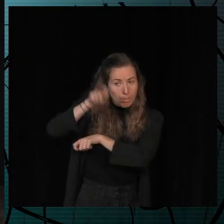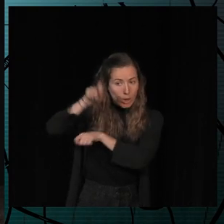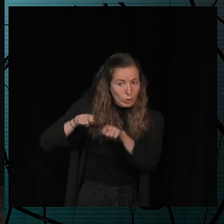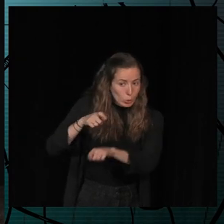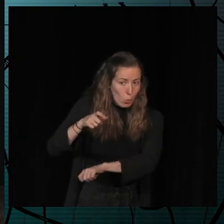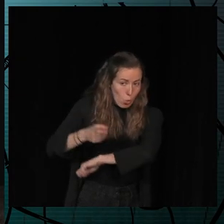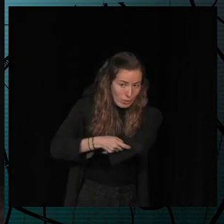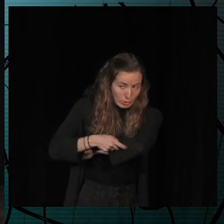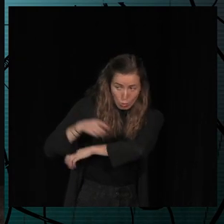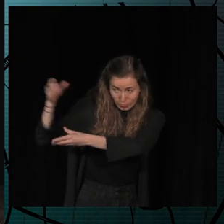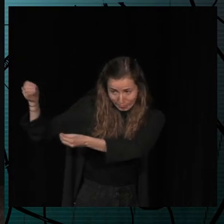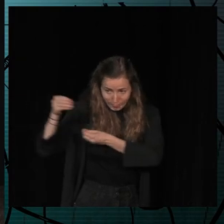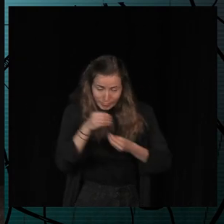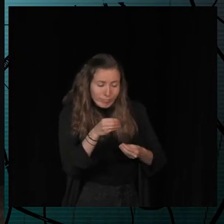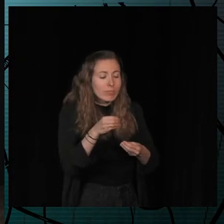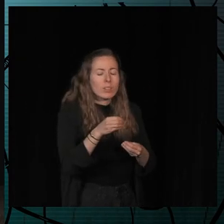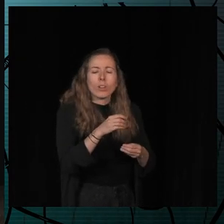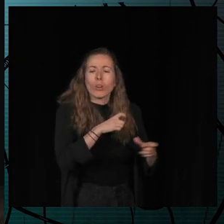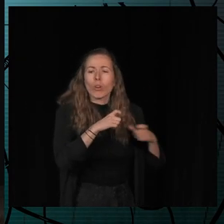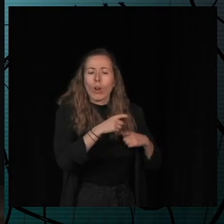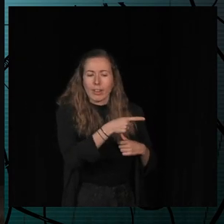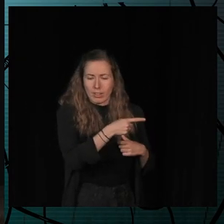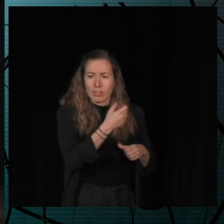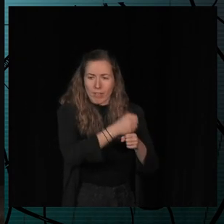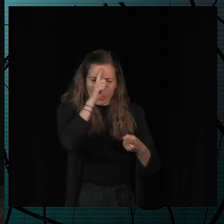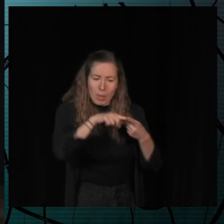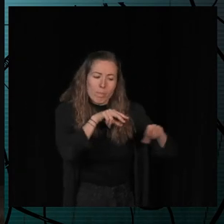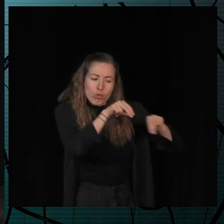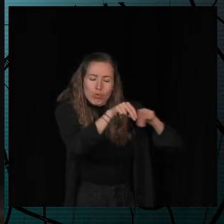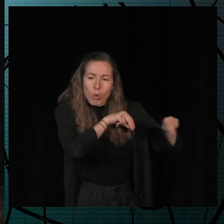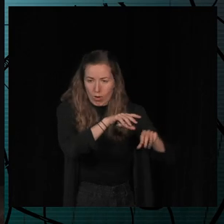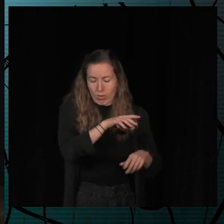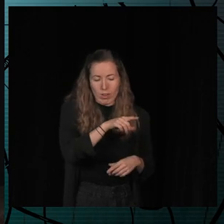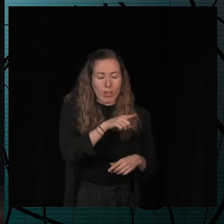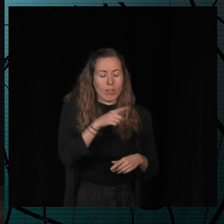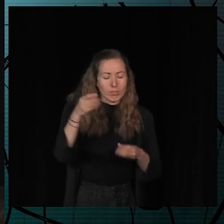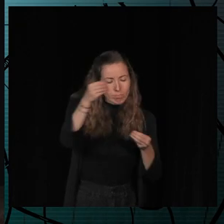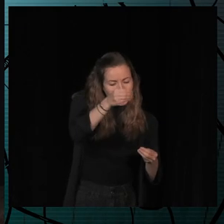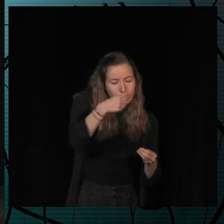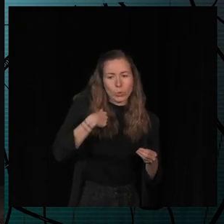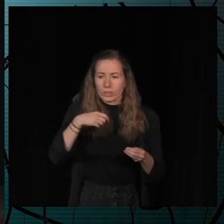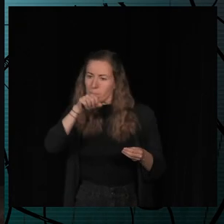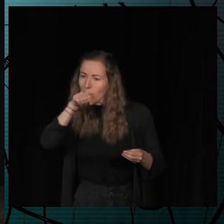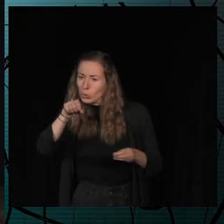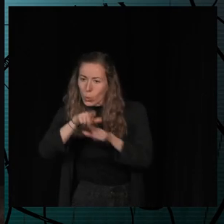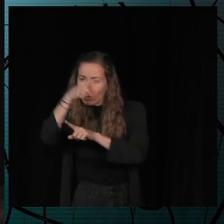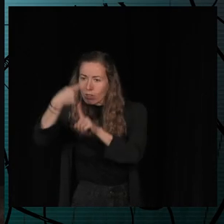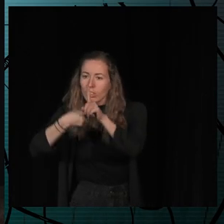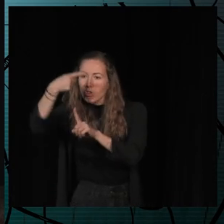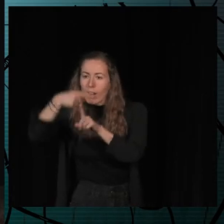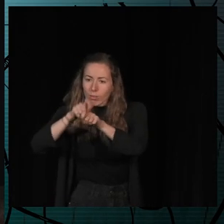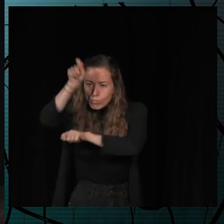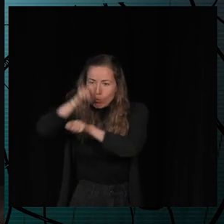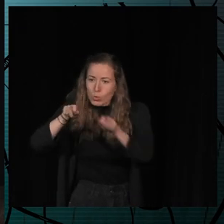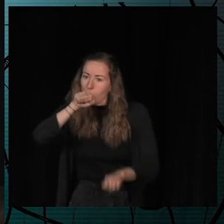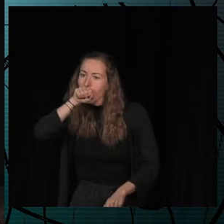beaucoup sur les joueurs d'échec important avec la notion de passion et il y a des échelles de passion et ce qui a